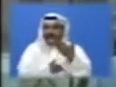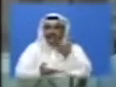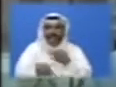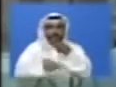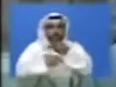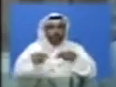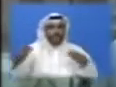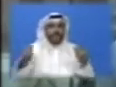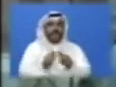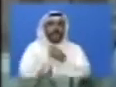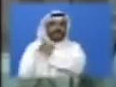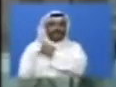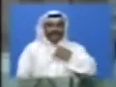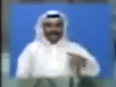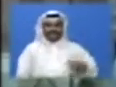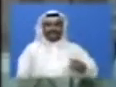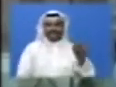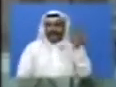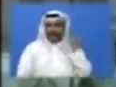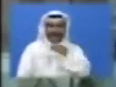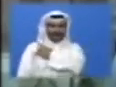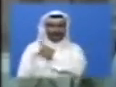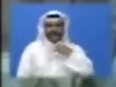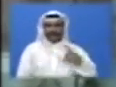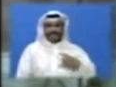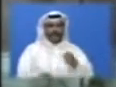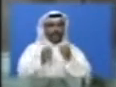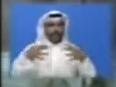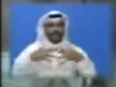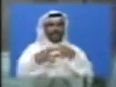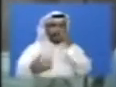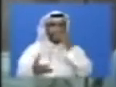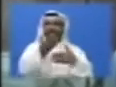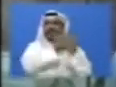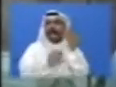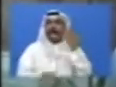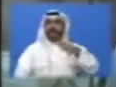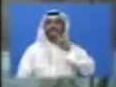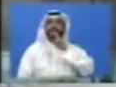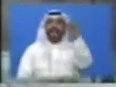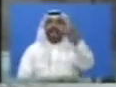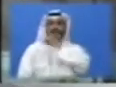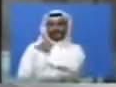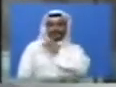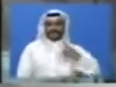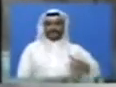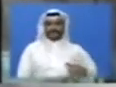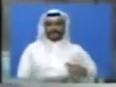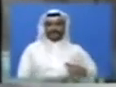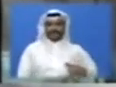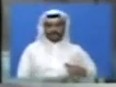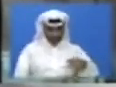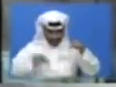بين الكويت وصربيا، والتي يعني طاف عليها أكثر من 50 سنة، إلا أن